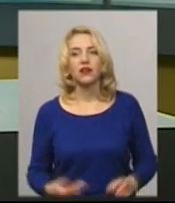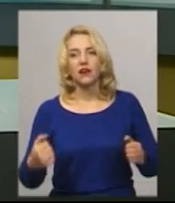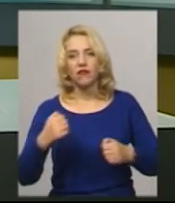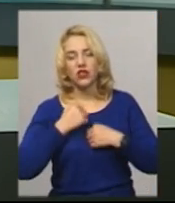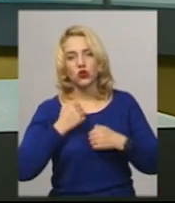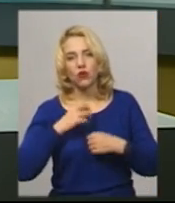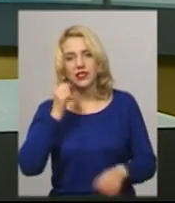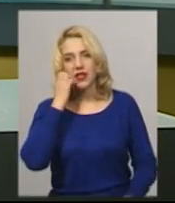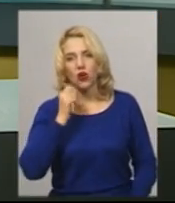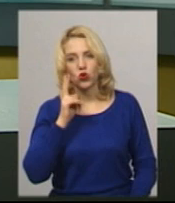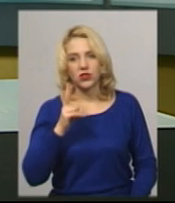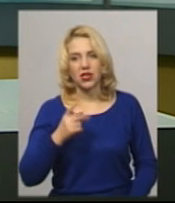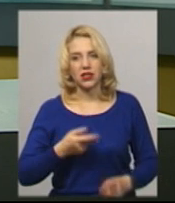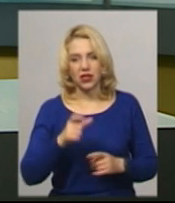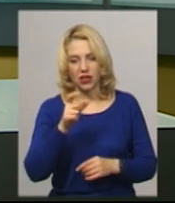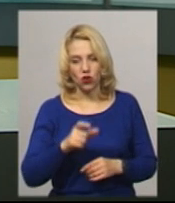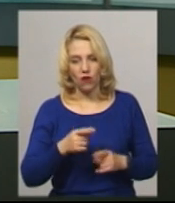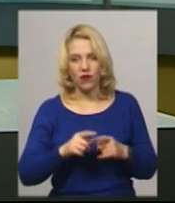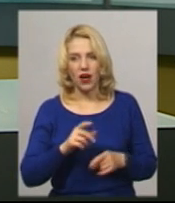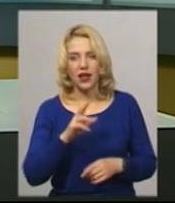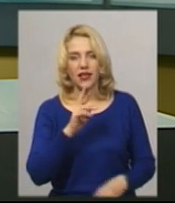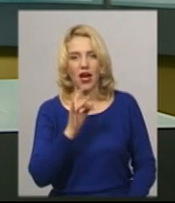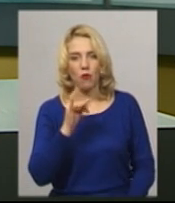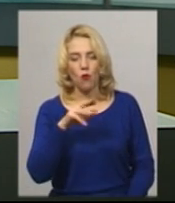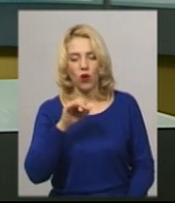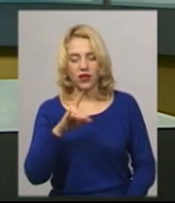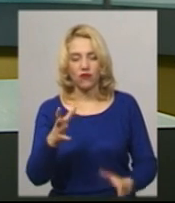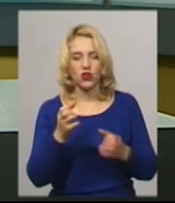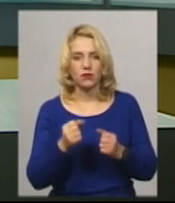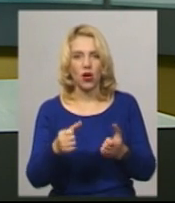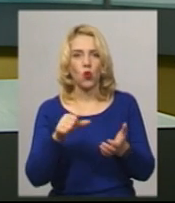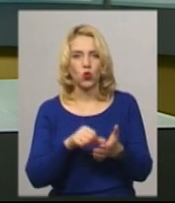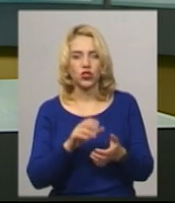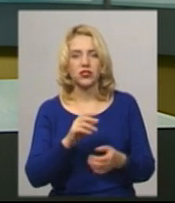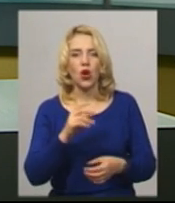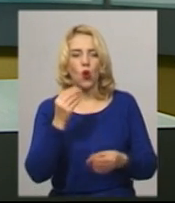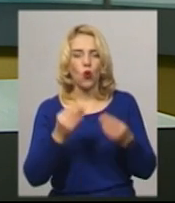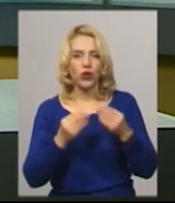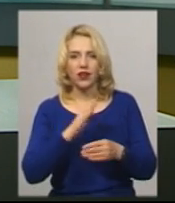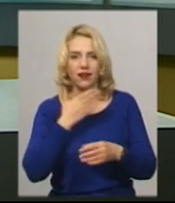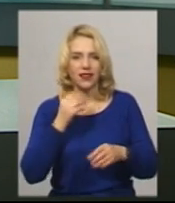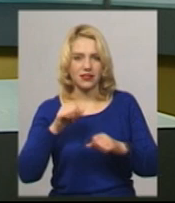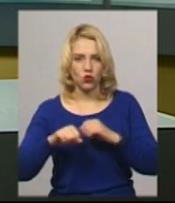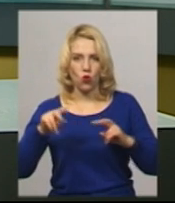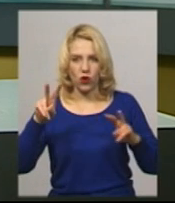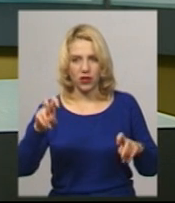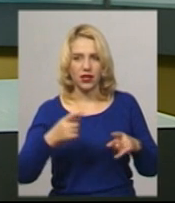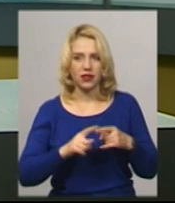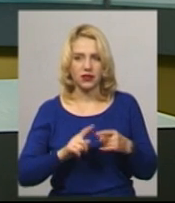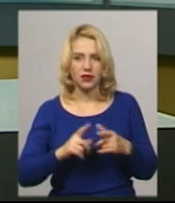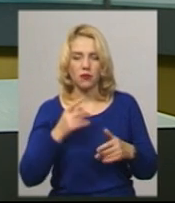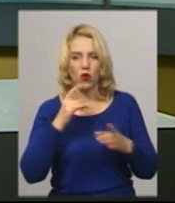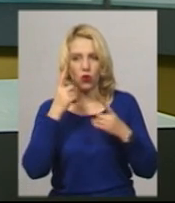Військовий із Старокостянтинова Максим Єрмохін візьме участь у іграх нескорених. Сьогодні у Києві під час прес-конференції